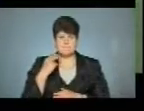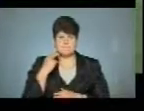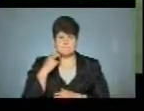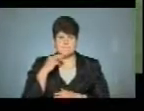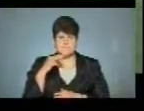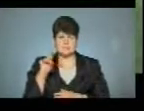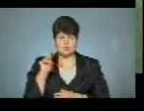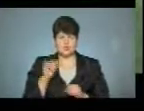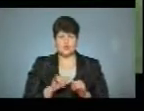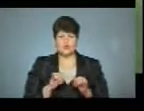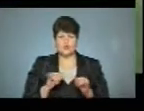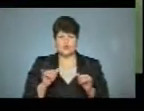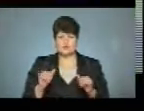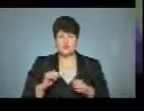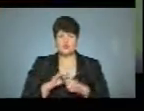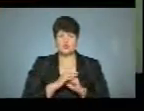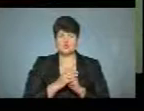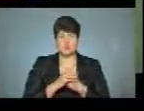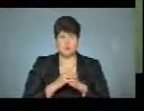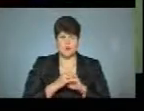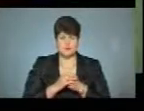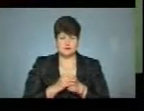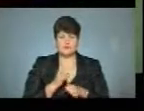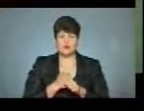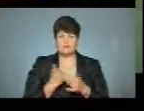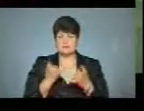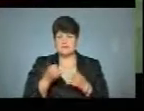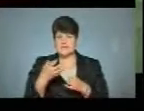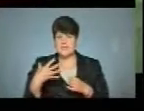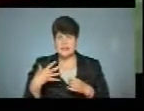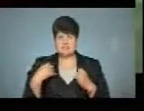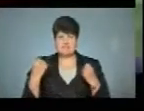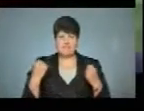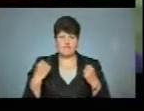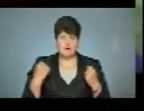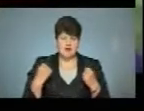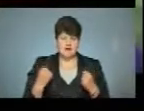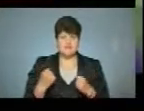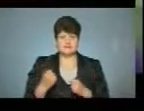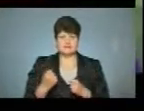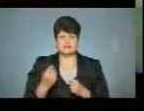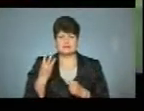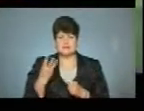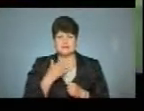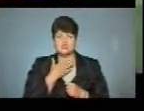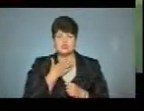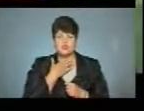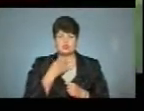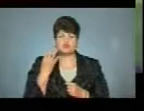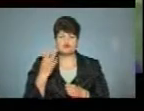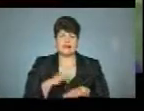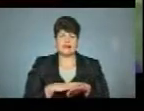підвищує розвиток суглобів. Робимо зараз 15 вправ. Є там 3 на шию, 4 на